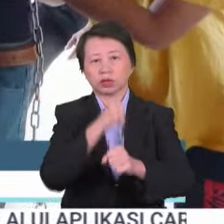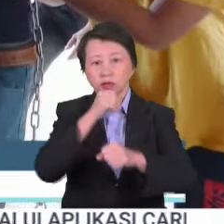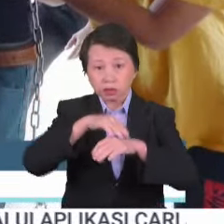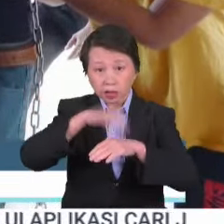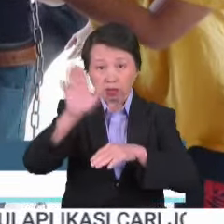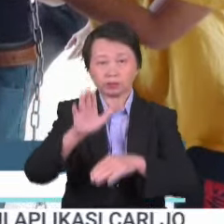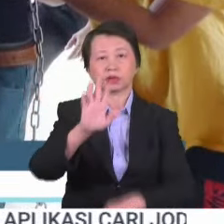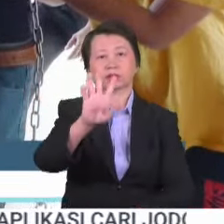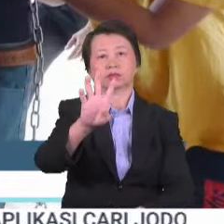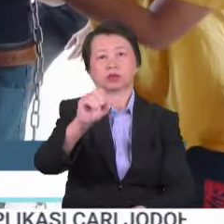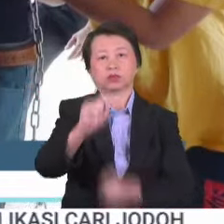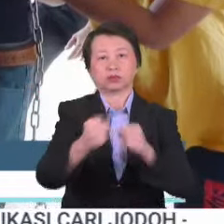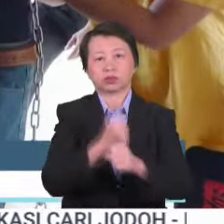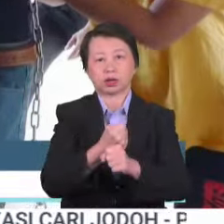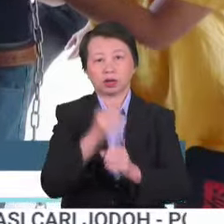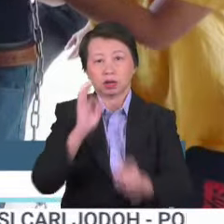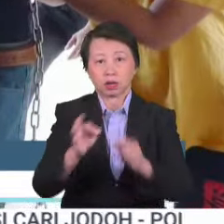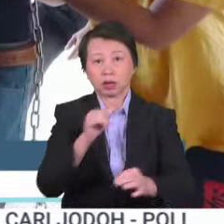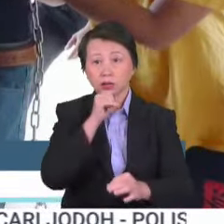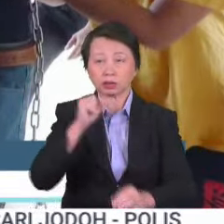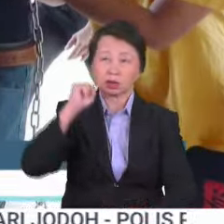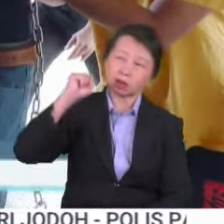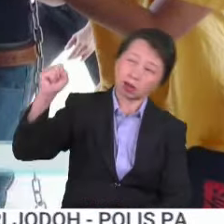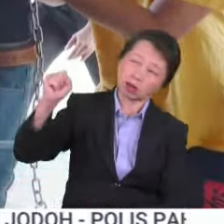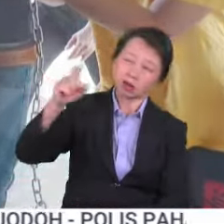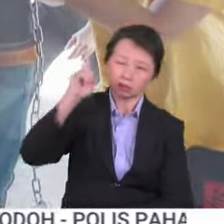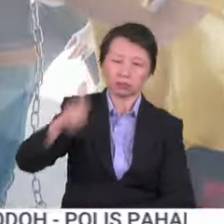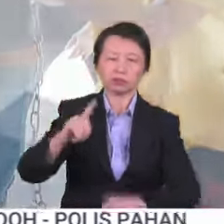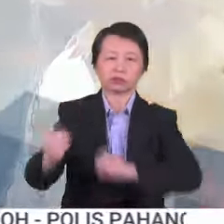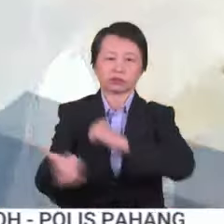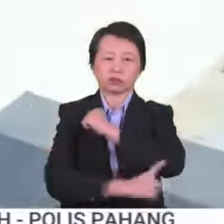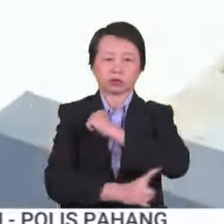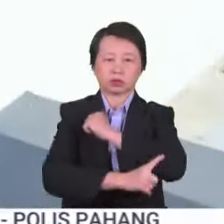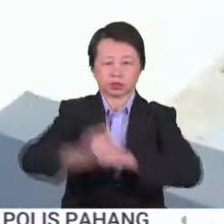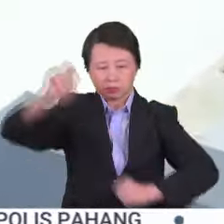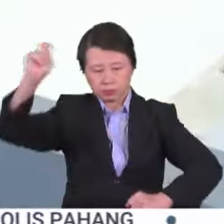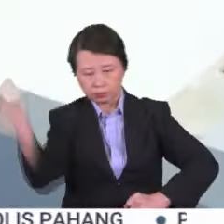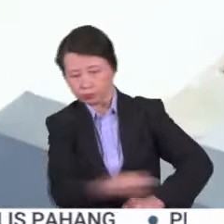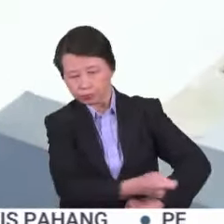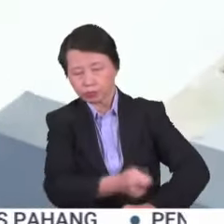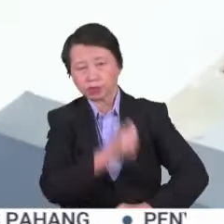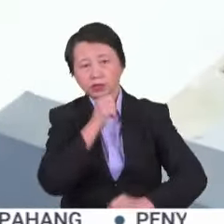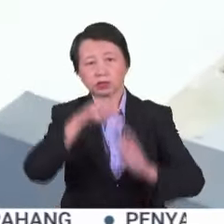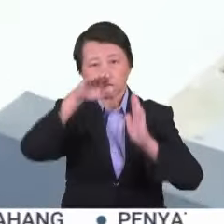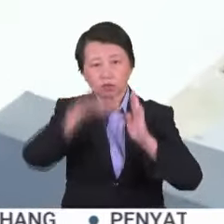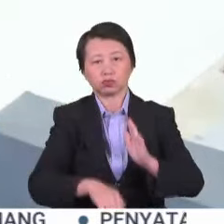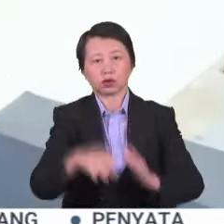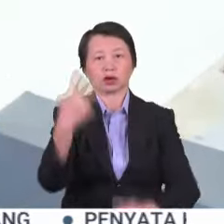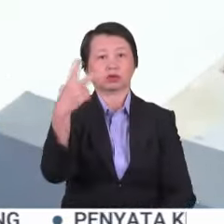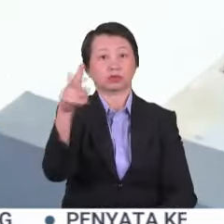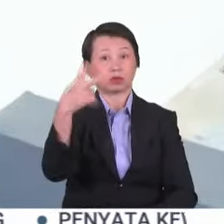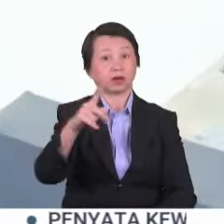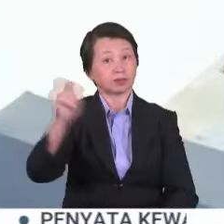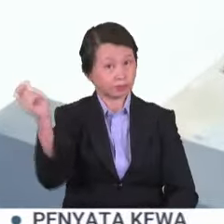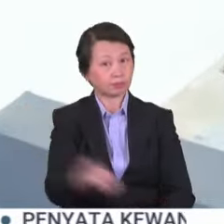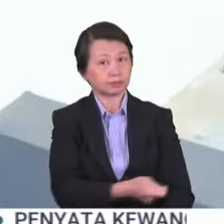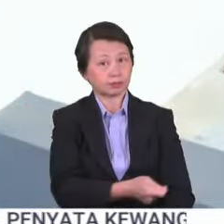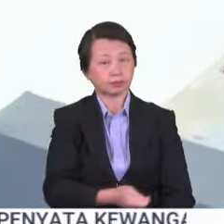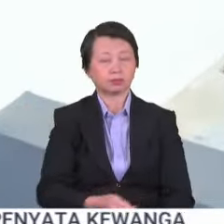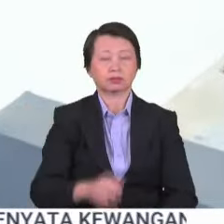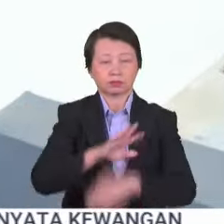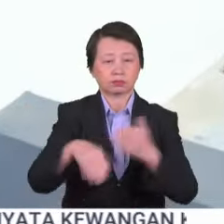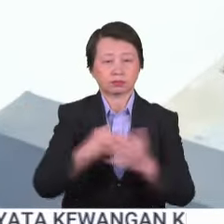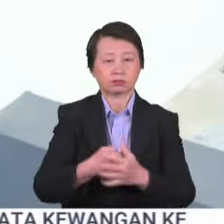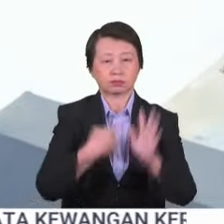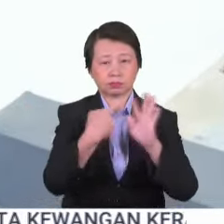lebih 40 tahun. Jika tidak dihukum gantung, perlu dikenakan juga hukuman sebatan tidak kurang 12 sebatan. Sebutan semula kes